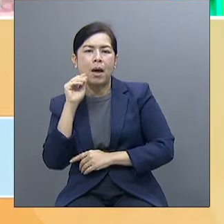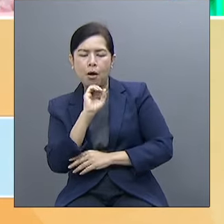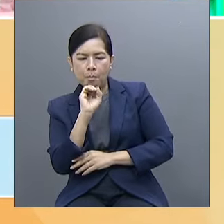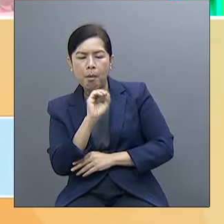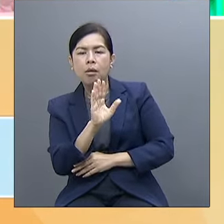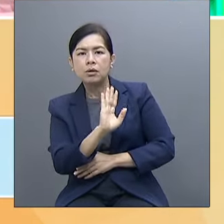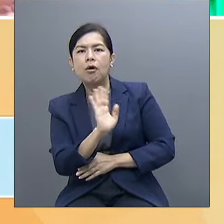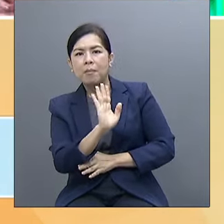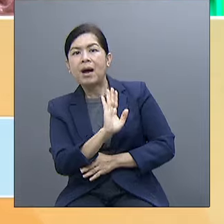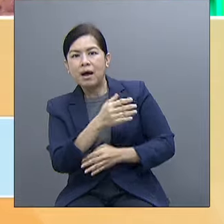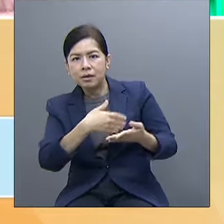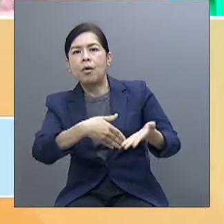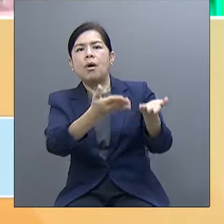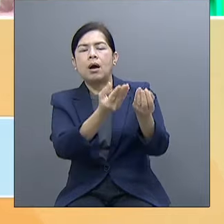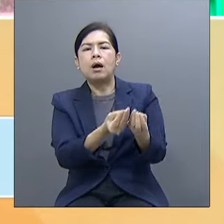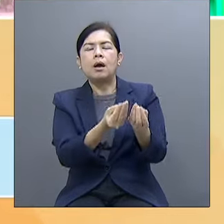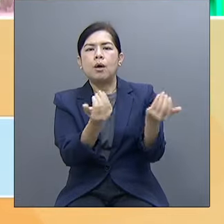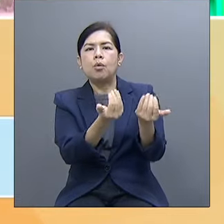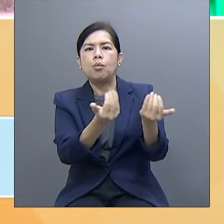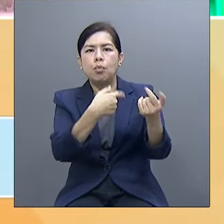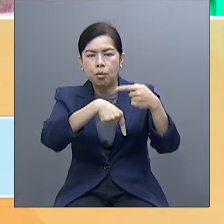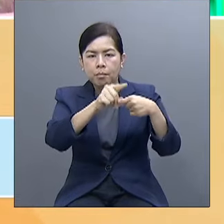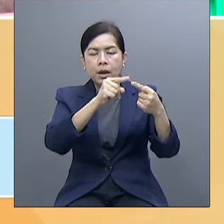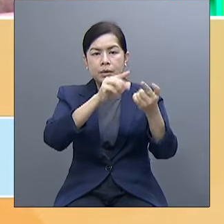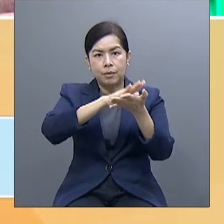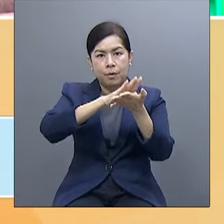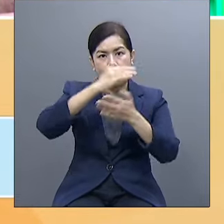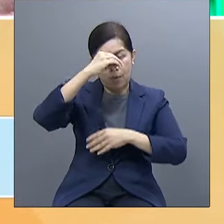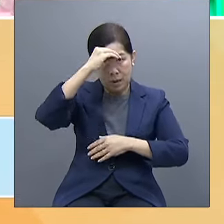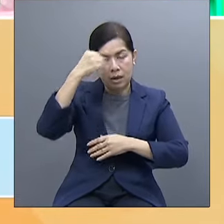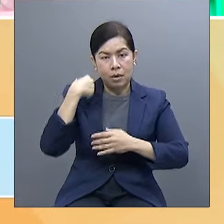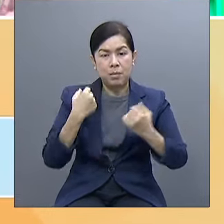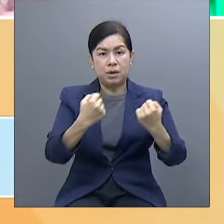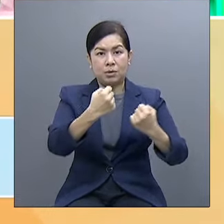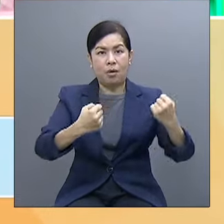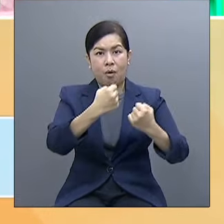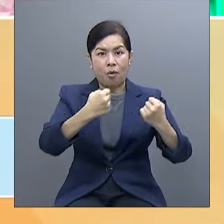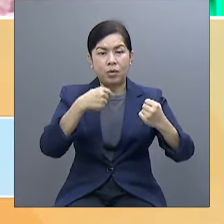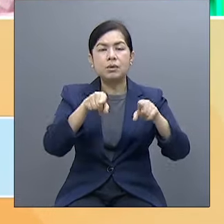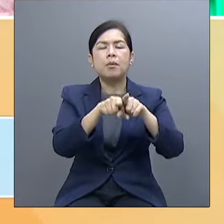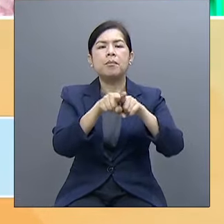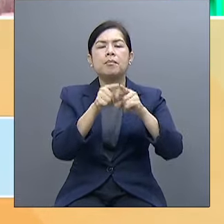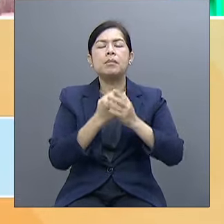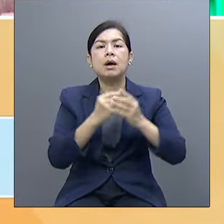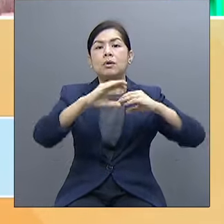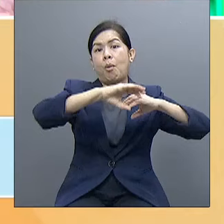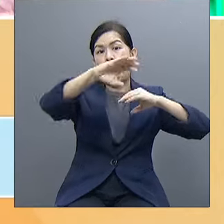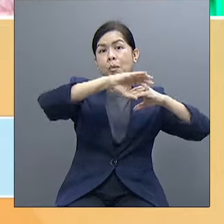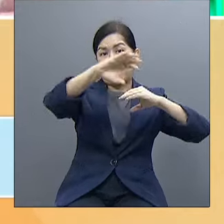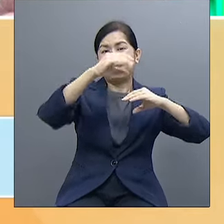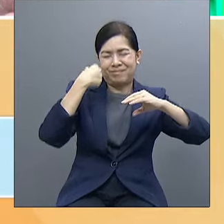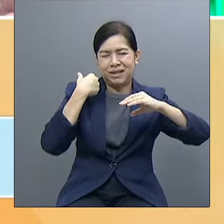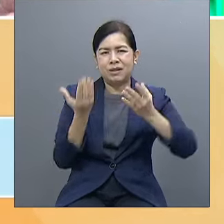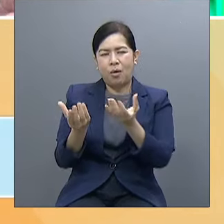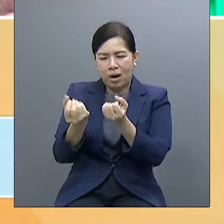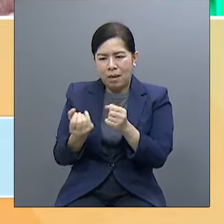ขาวางใจได้ว่าไปถึงรถโรงเรียนแล้วจะได้รับการรับส่งอย่างปลอดภัยด้วยหนึ่งก็คือเรื่องของพาหนะที่ถูกออกแบบมาอย่างเหมาะสมเรื่องการจัด